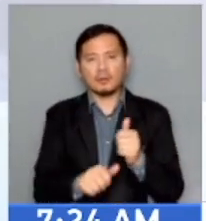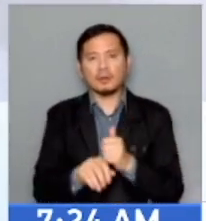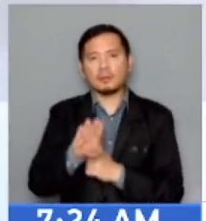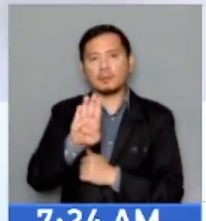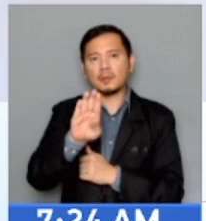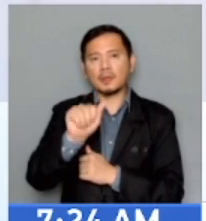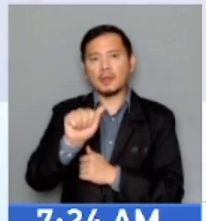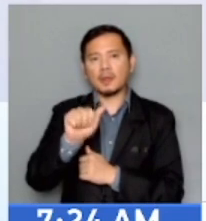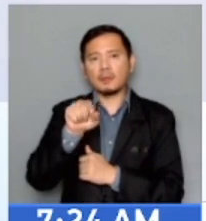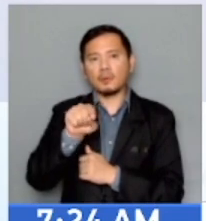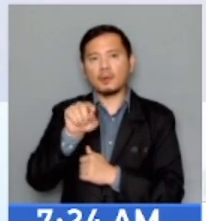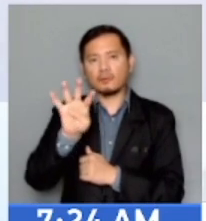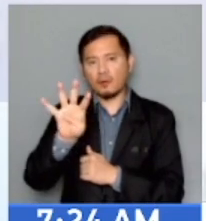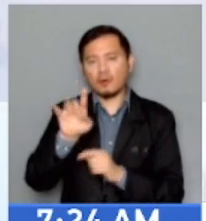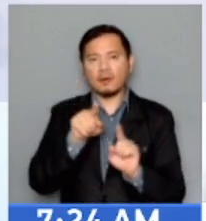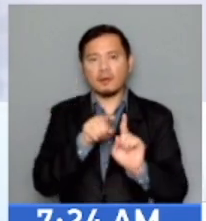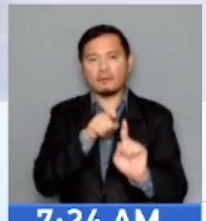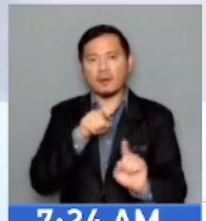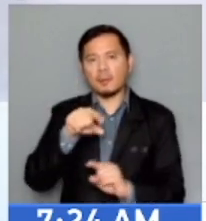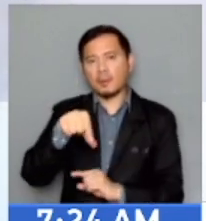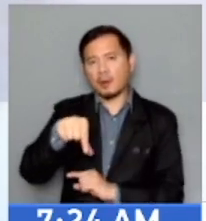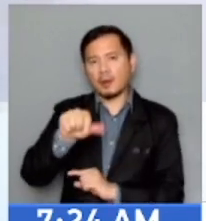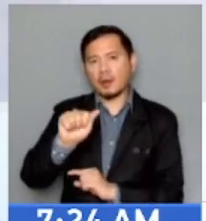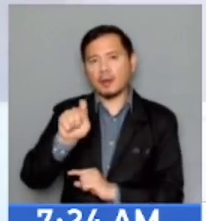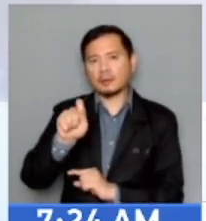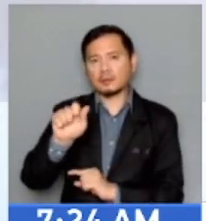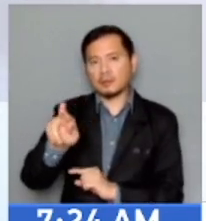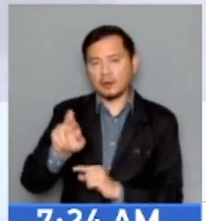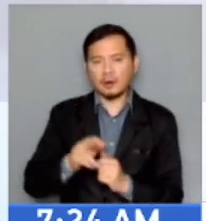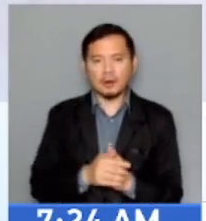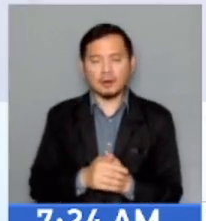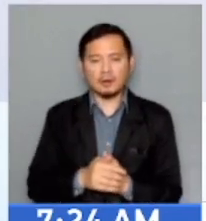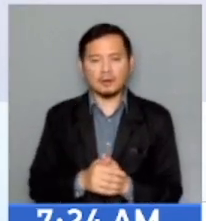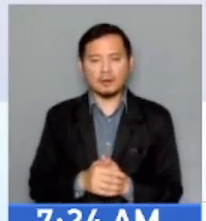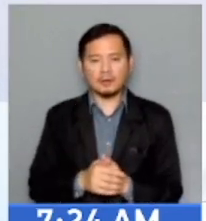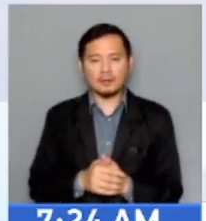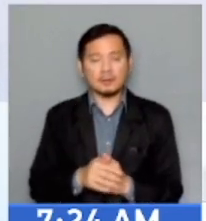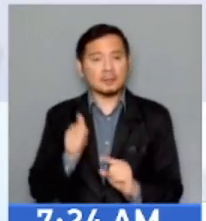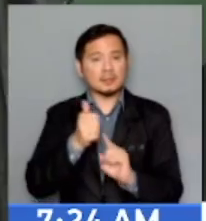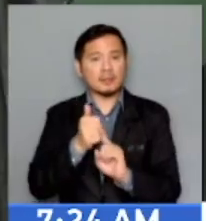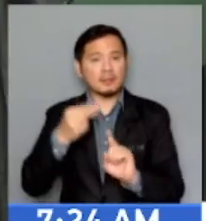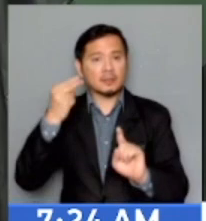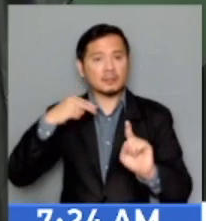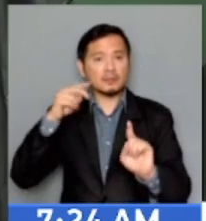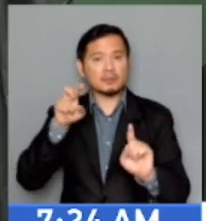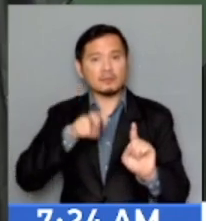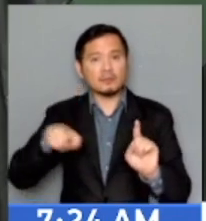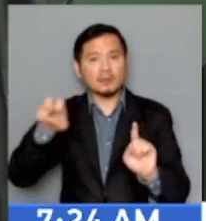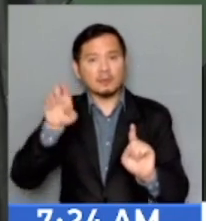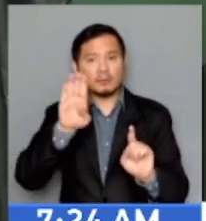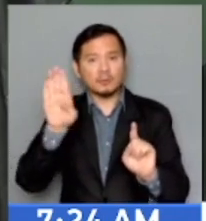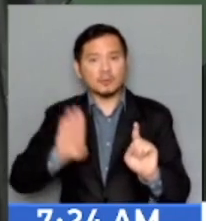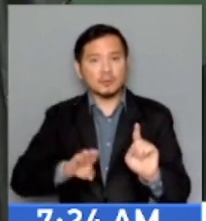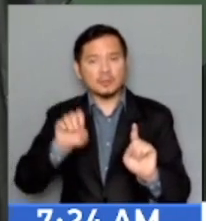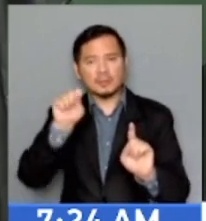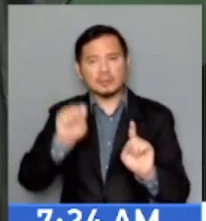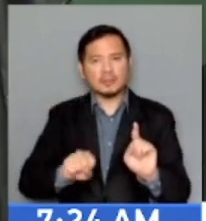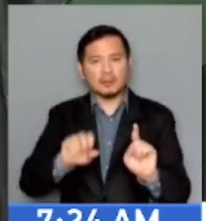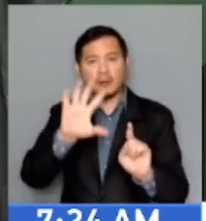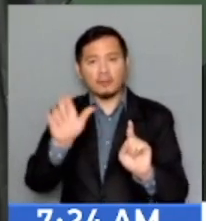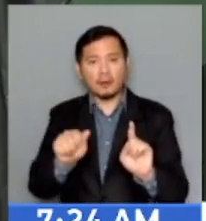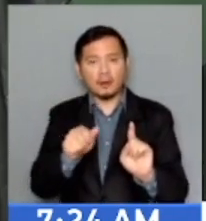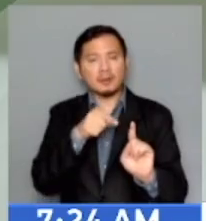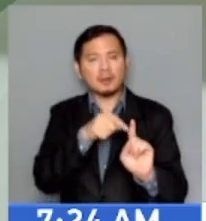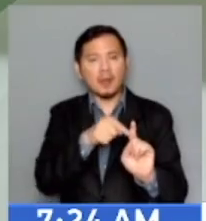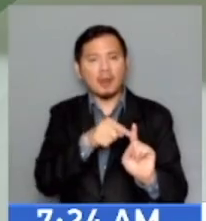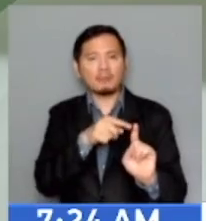mula Qatar na may travel history sa Brazil at South Africa na nakatapos na rin ng isolation. Unvaccinated siya. Tinatapos na lang ngayon